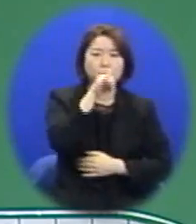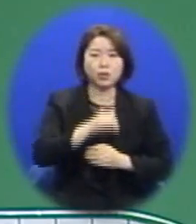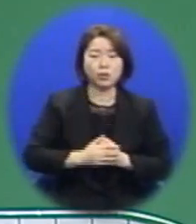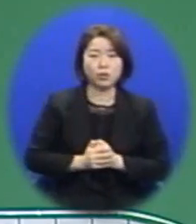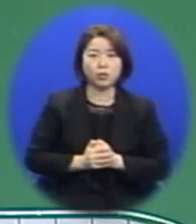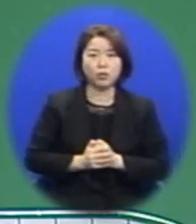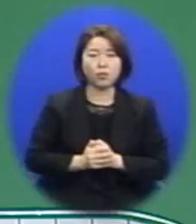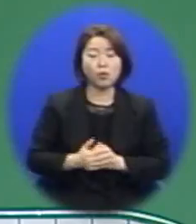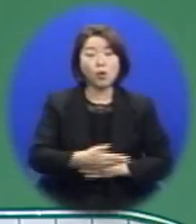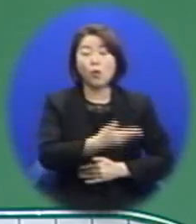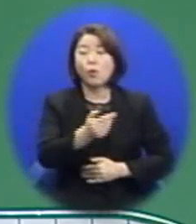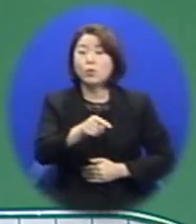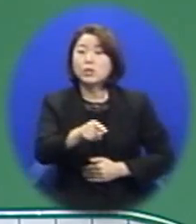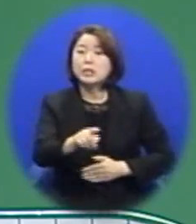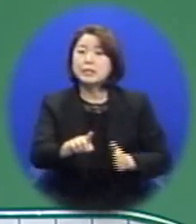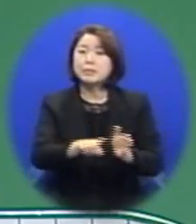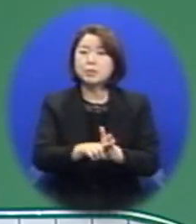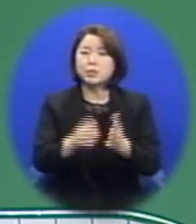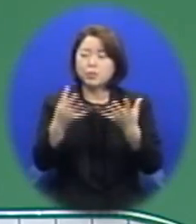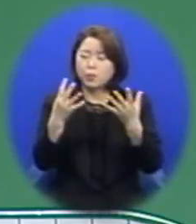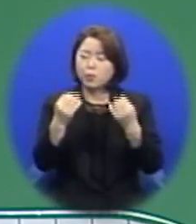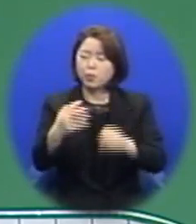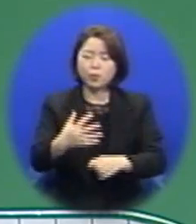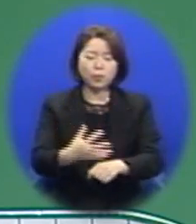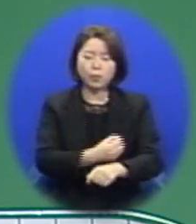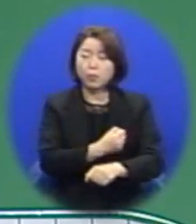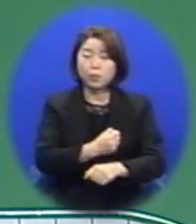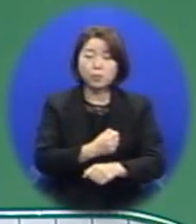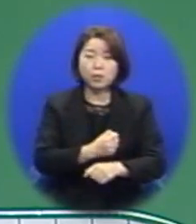믿음이 얼마나 엄청난 것입니까?